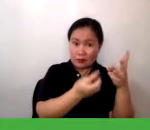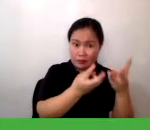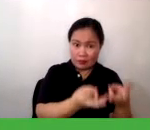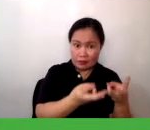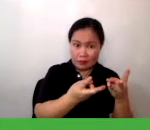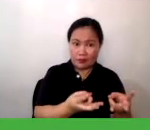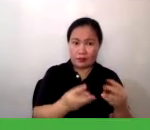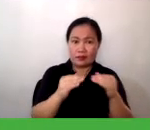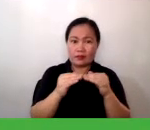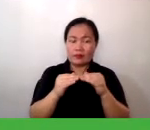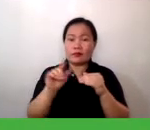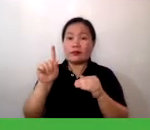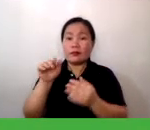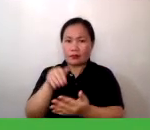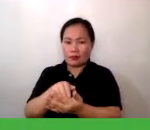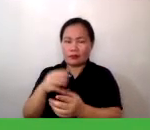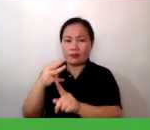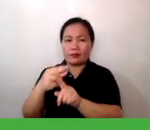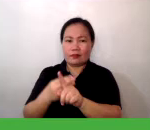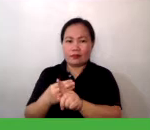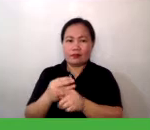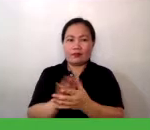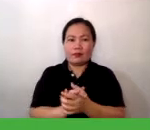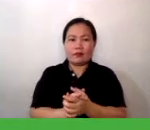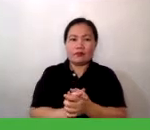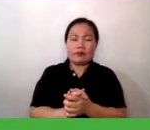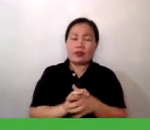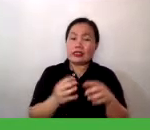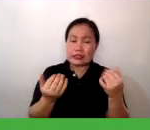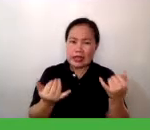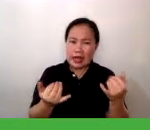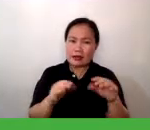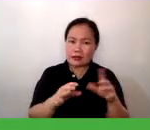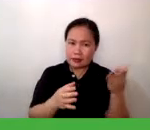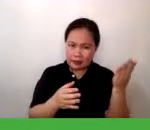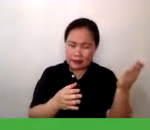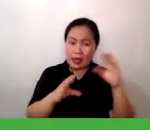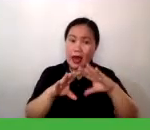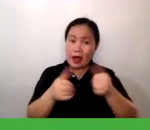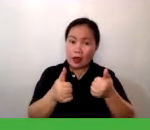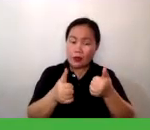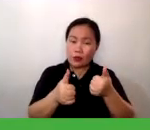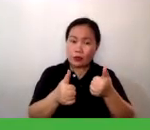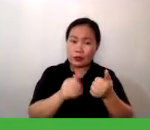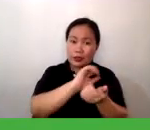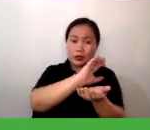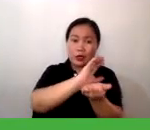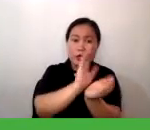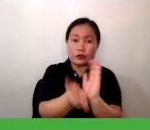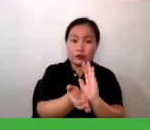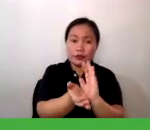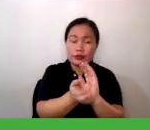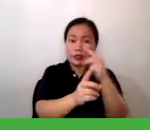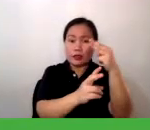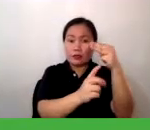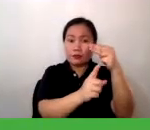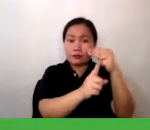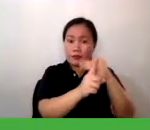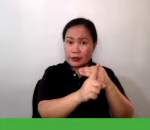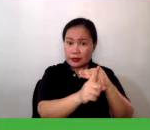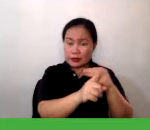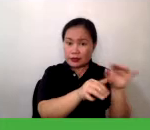to 1,000 meters. Okay. So, this is how we convert the metric